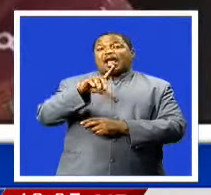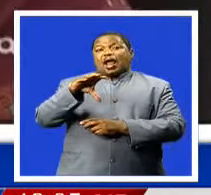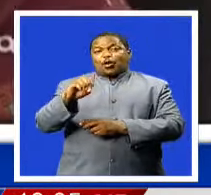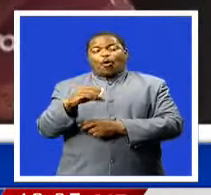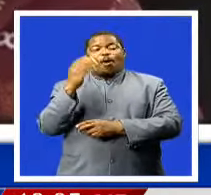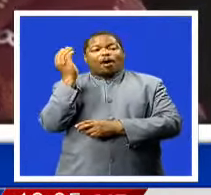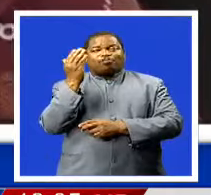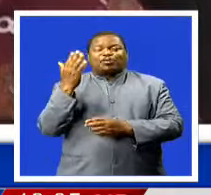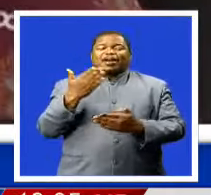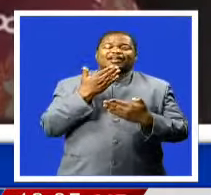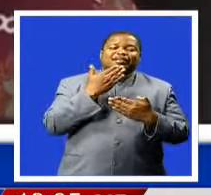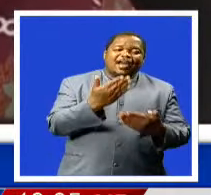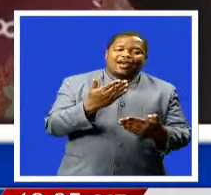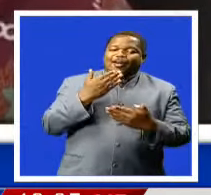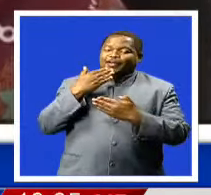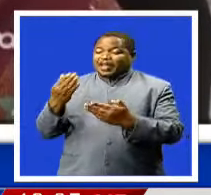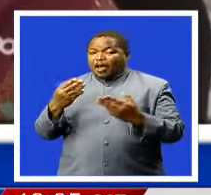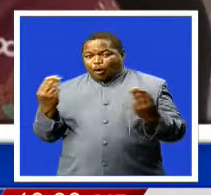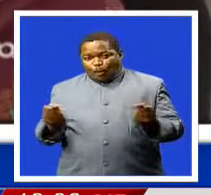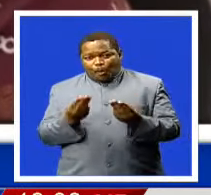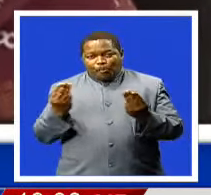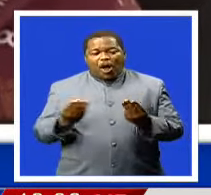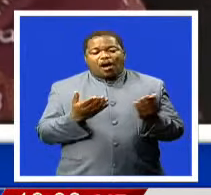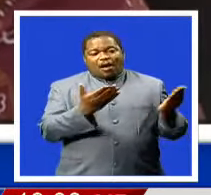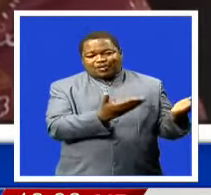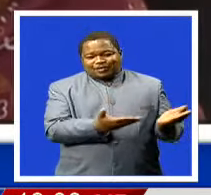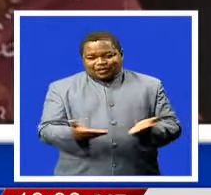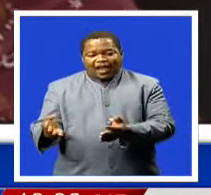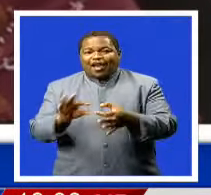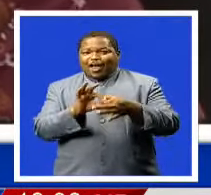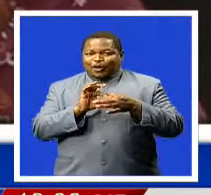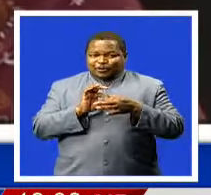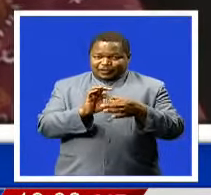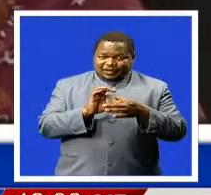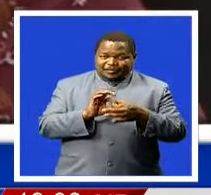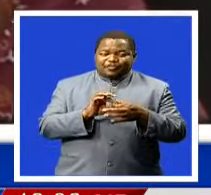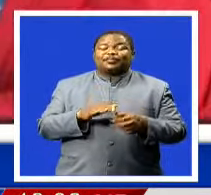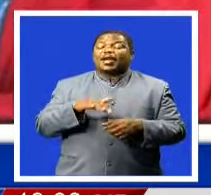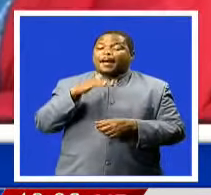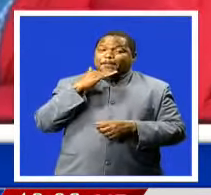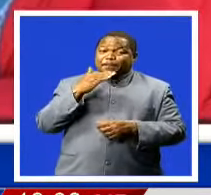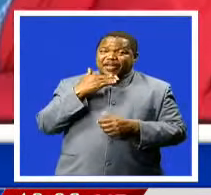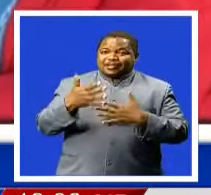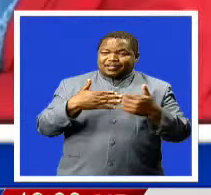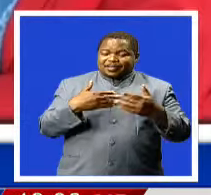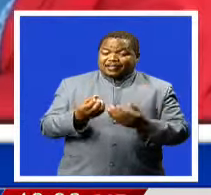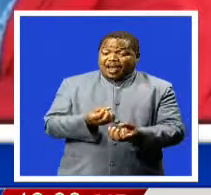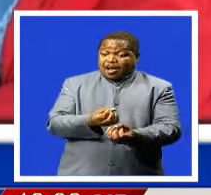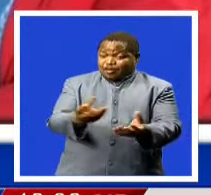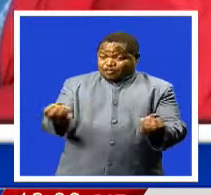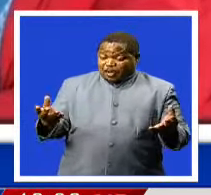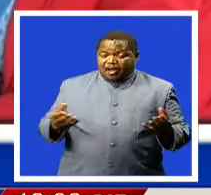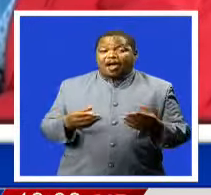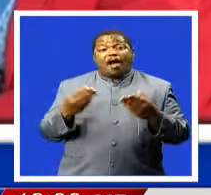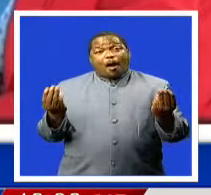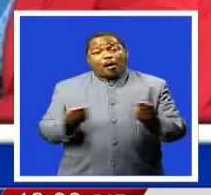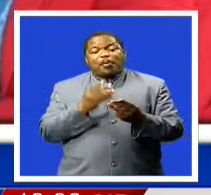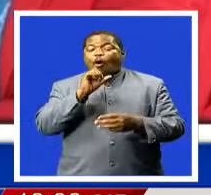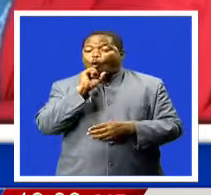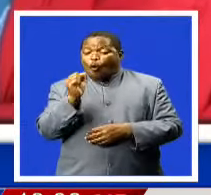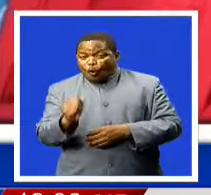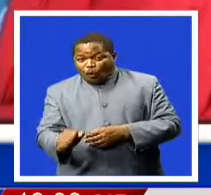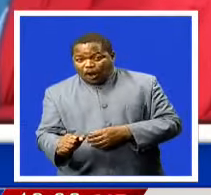kulendzawo laveta lethemba ukuthi lokudla lokubuya kulenhlangano kutawugcinisa bogogo nabomkhulu ukuthi